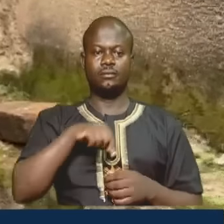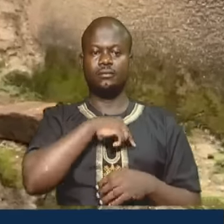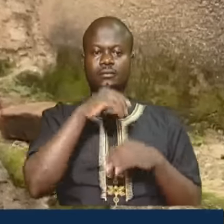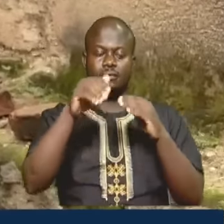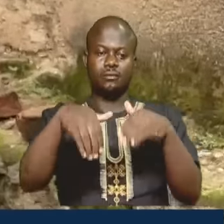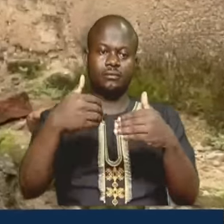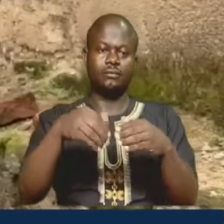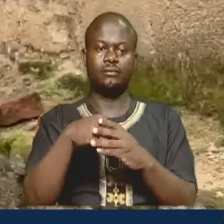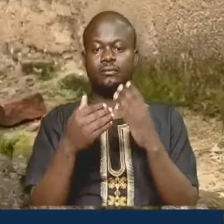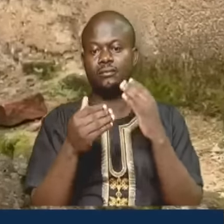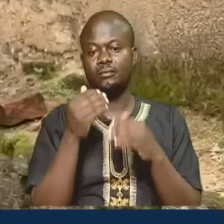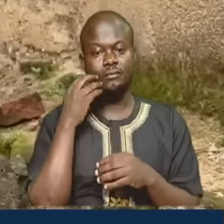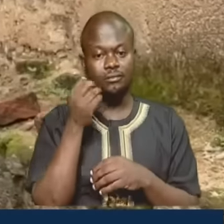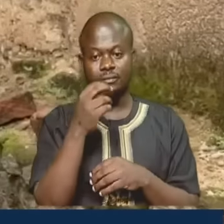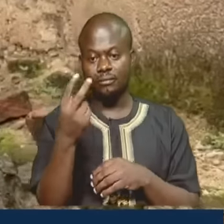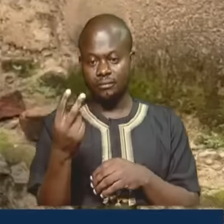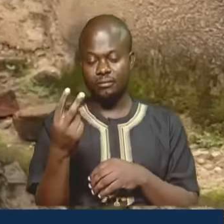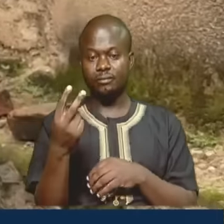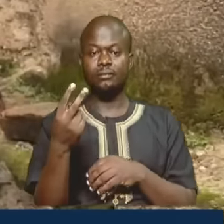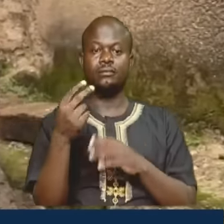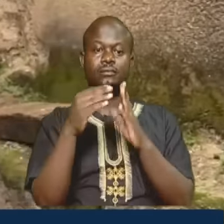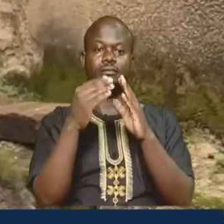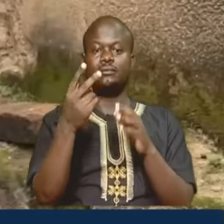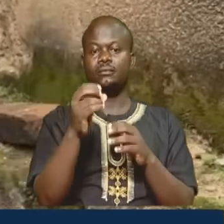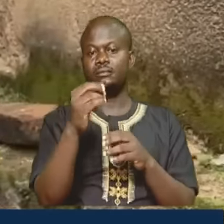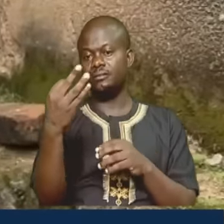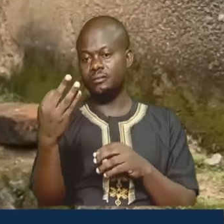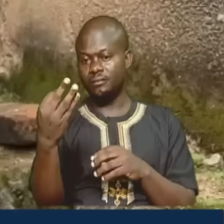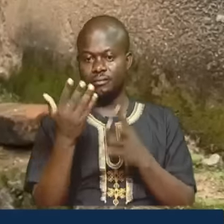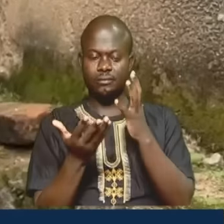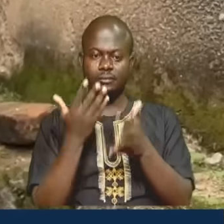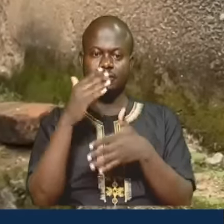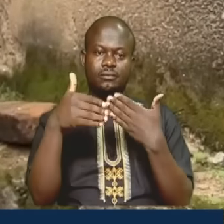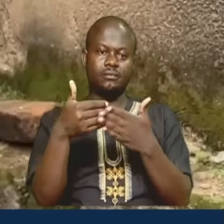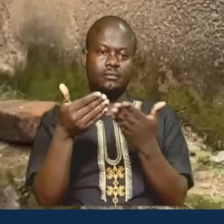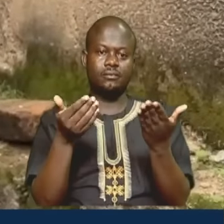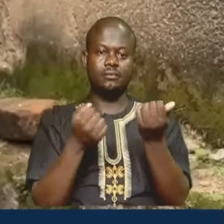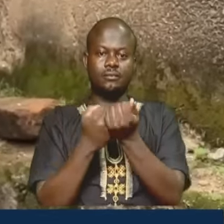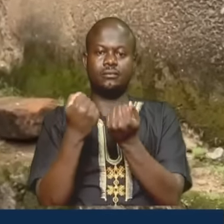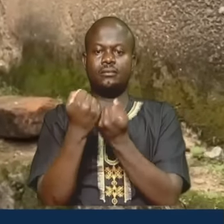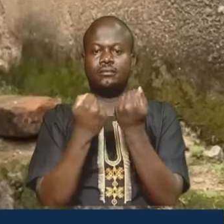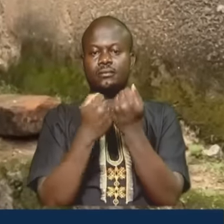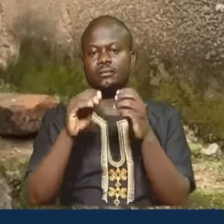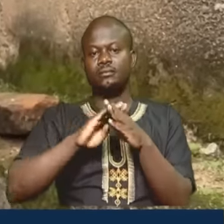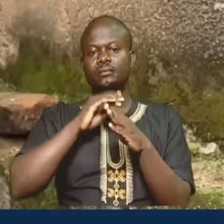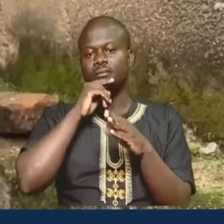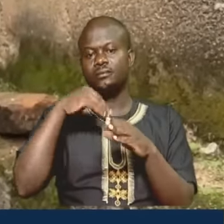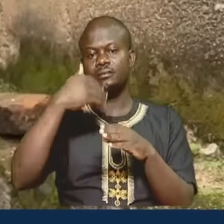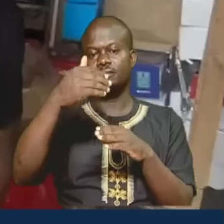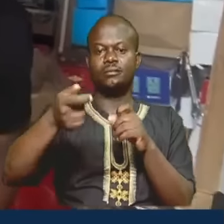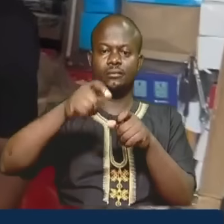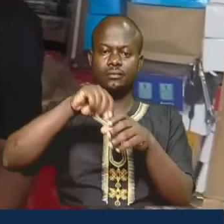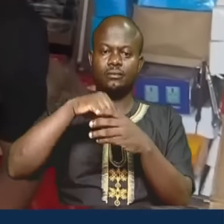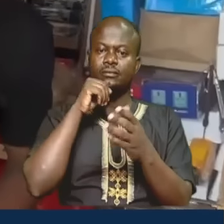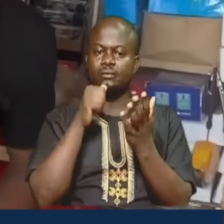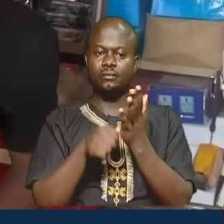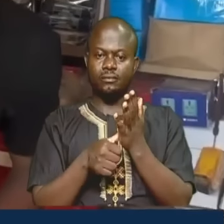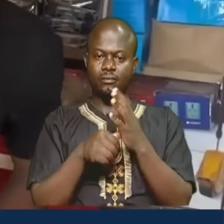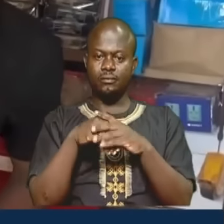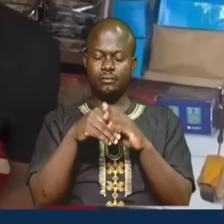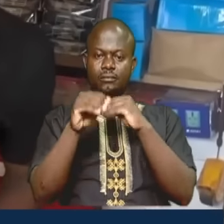mu mezi abiri ubonabona inzu ebyiri cyangwa eshatu kubyo nibura imikoranire n'abashoramari igenda yiyongera nta kibazo mu